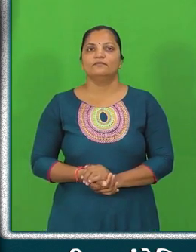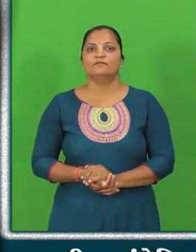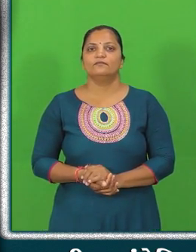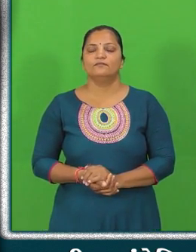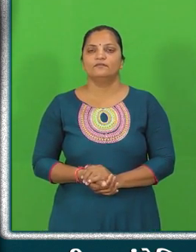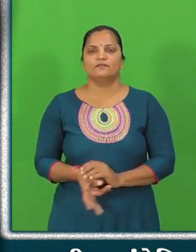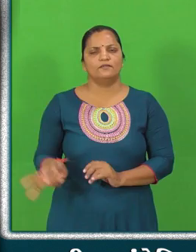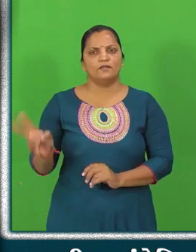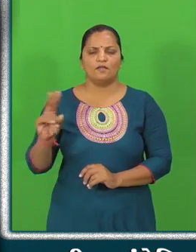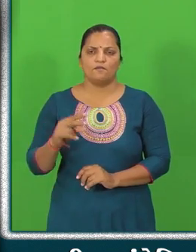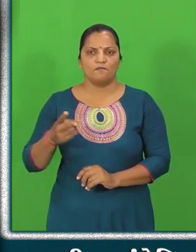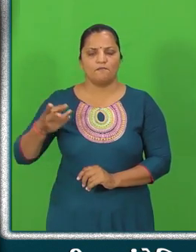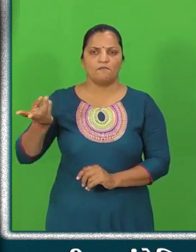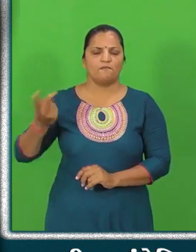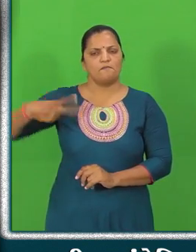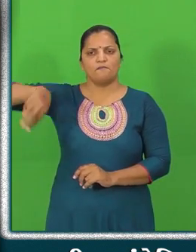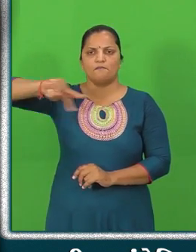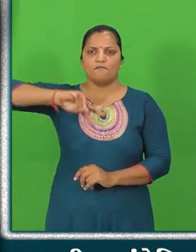પાછા આવી જઈએ.